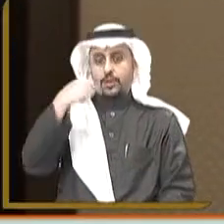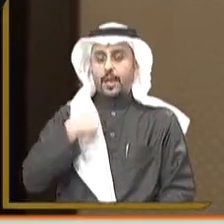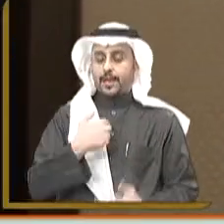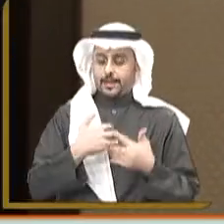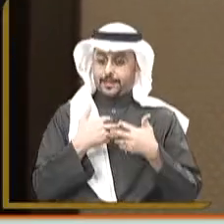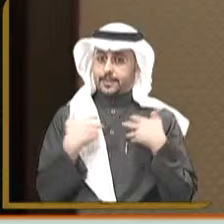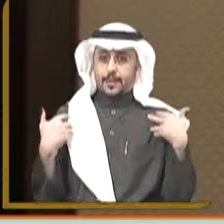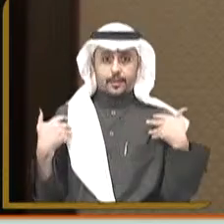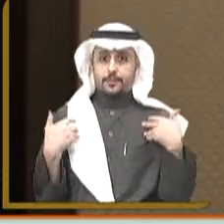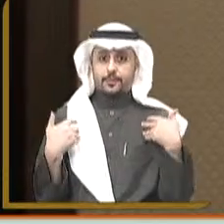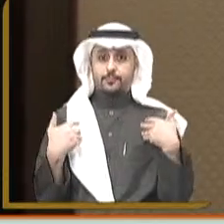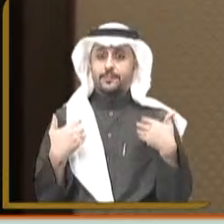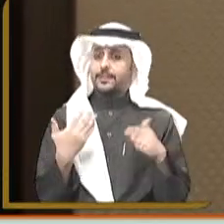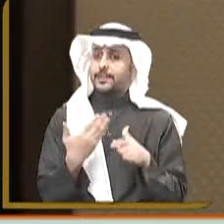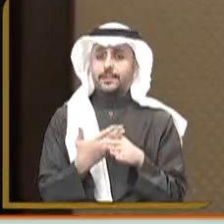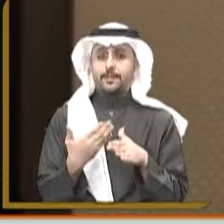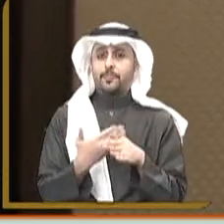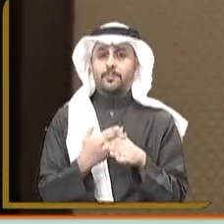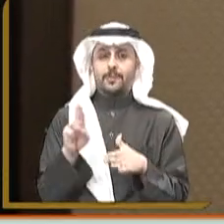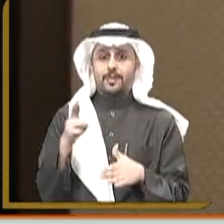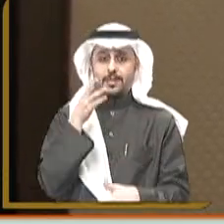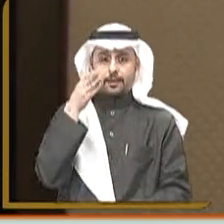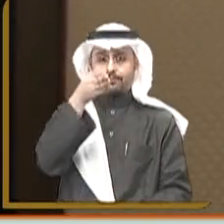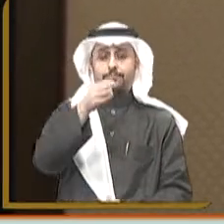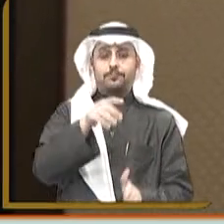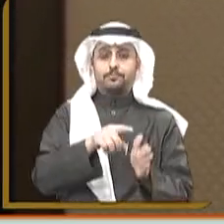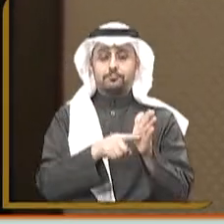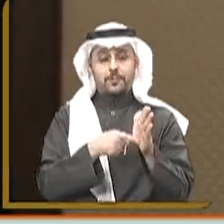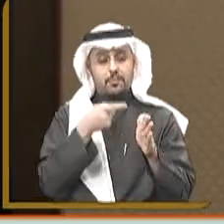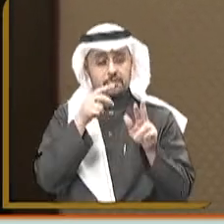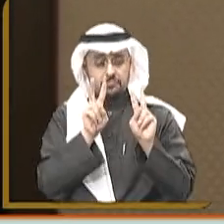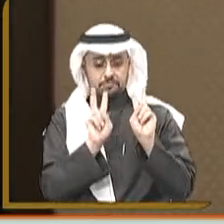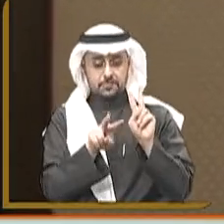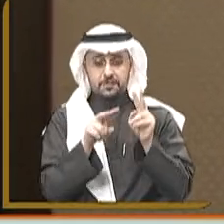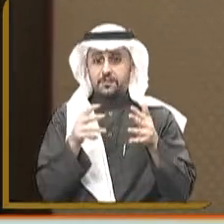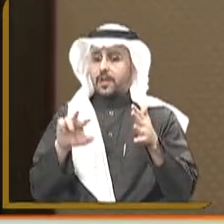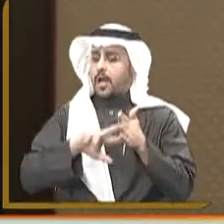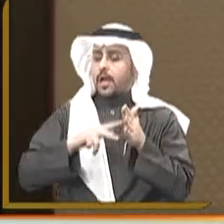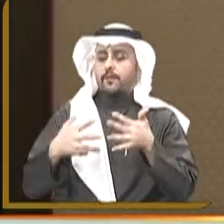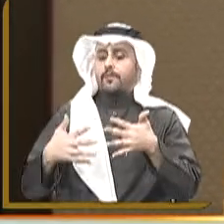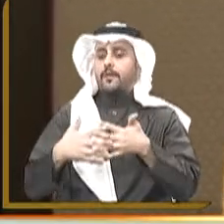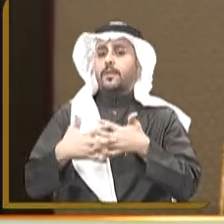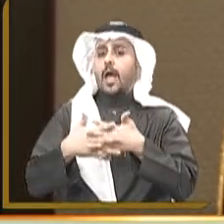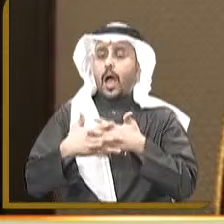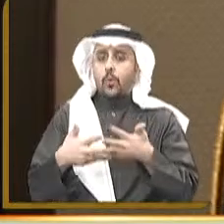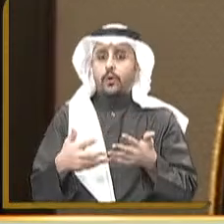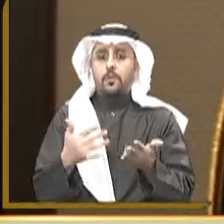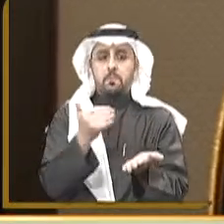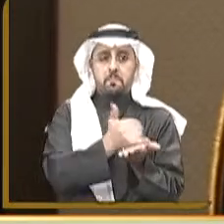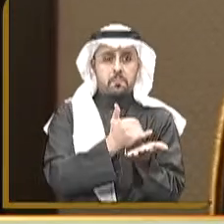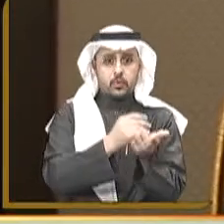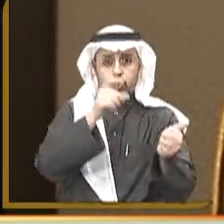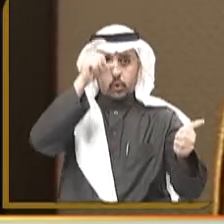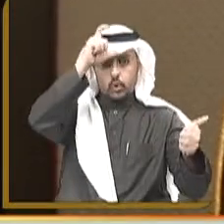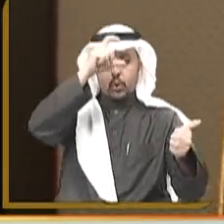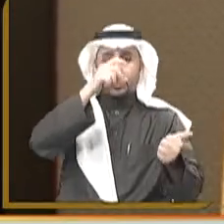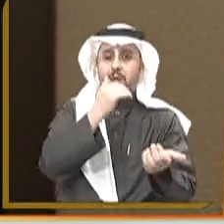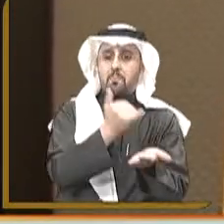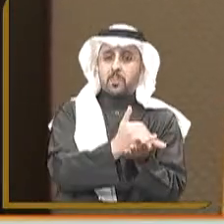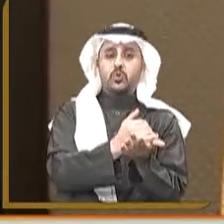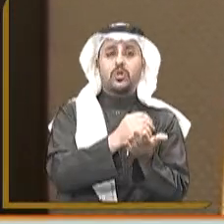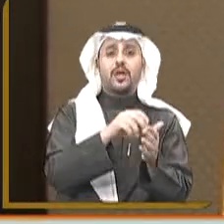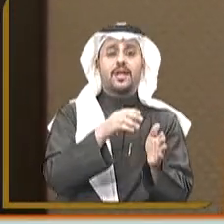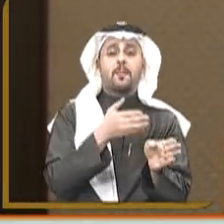جدا بزيارتي لجمهورية تركيا وبحث سبل التعاون مع رئيس الشؤون الدينية التركية وكذلك وزير